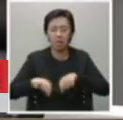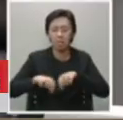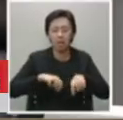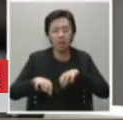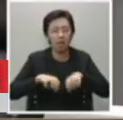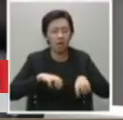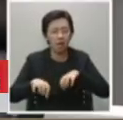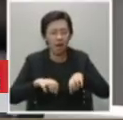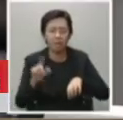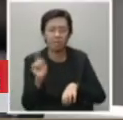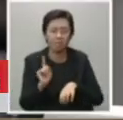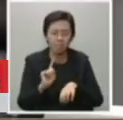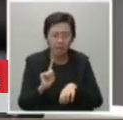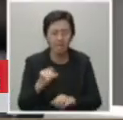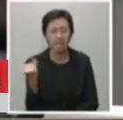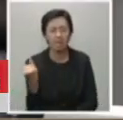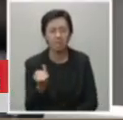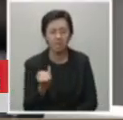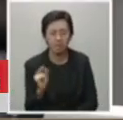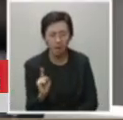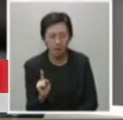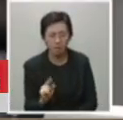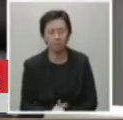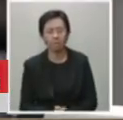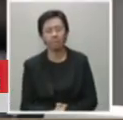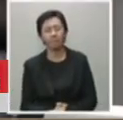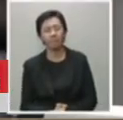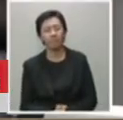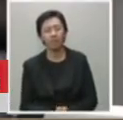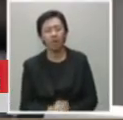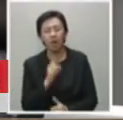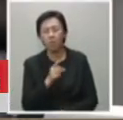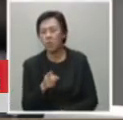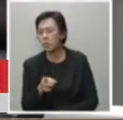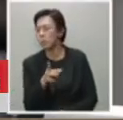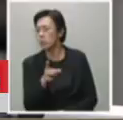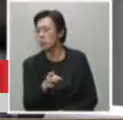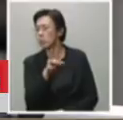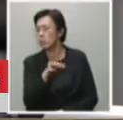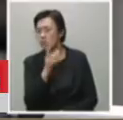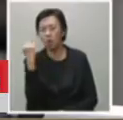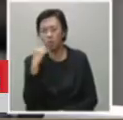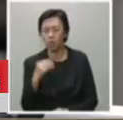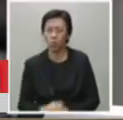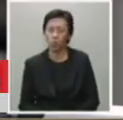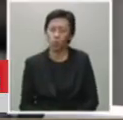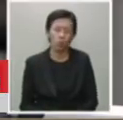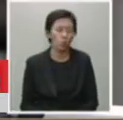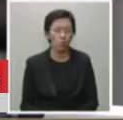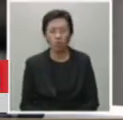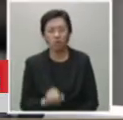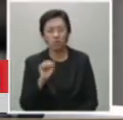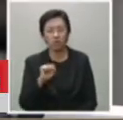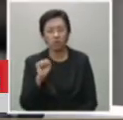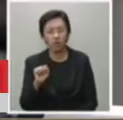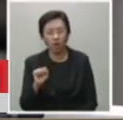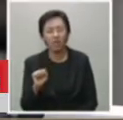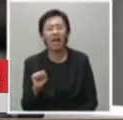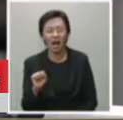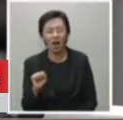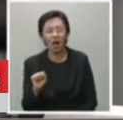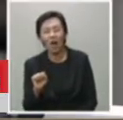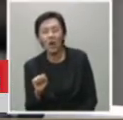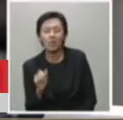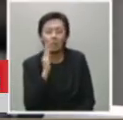แผ่นดินอย่างไรไม่ดีอย่างไรนะครับเอาแต่เสียดสีกันแนะกันแหนผู้แทนราษฎรคอสเมติกก็เป็น